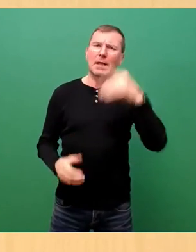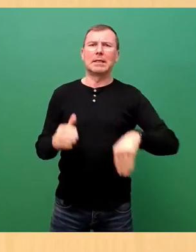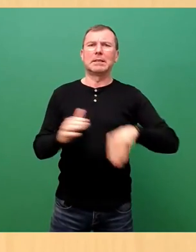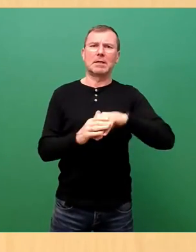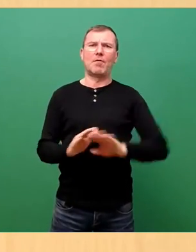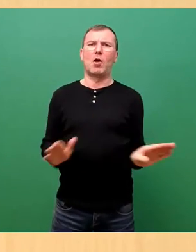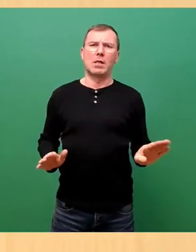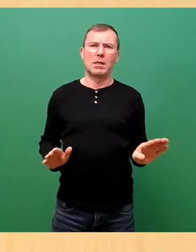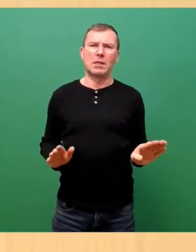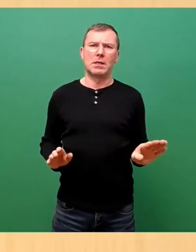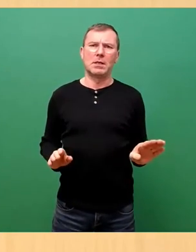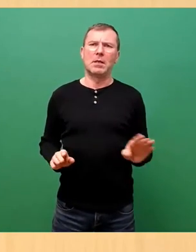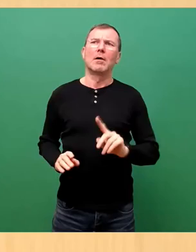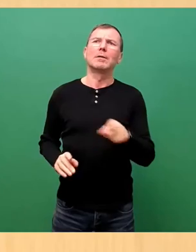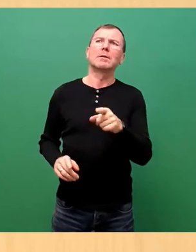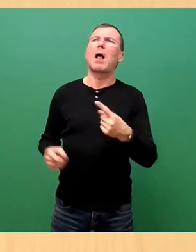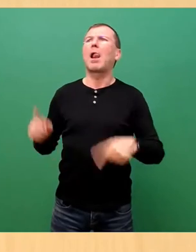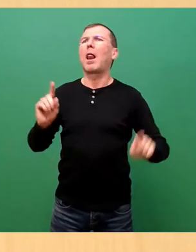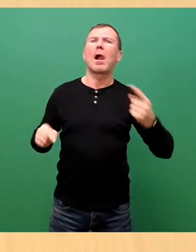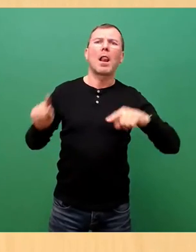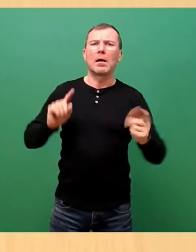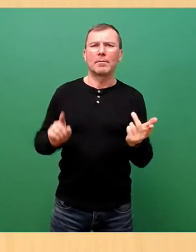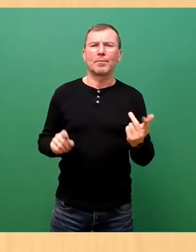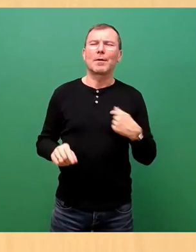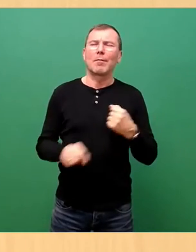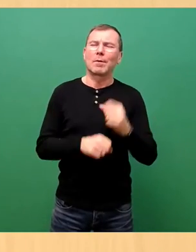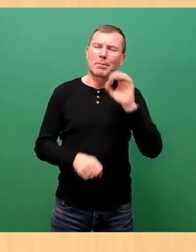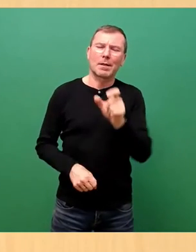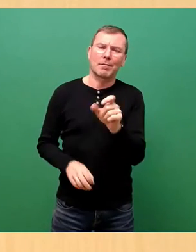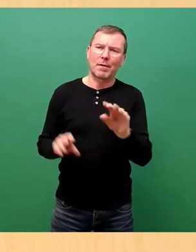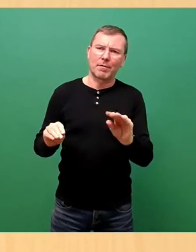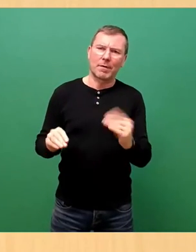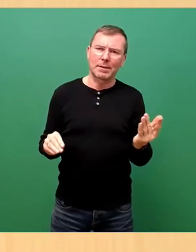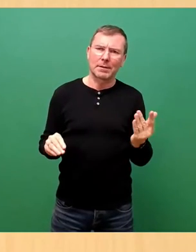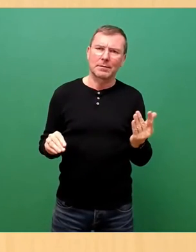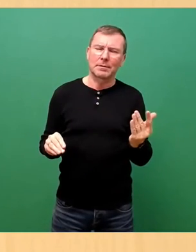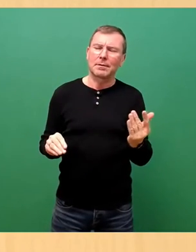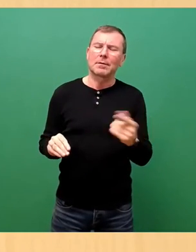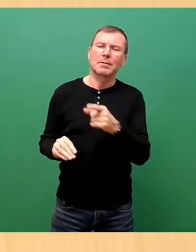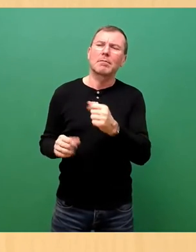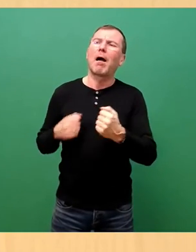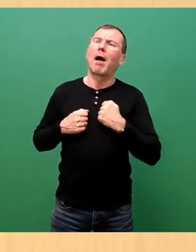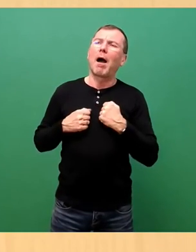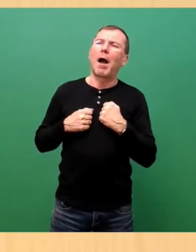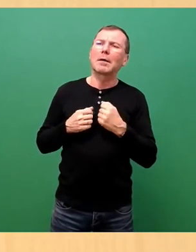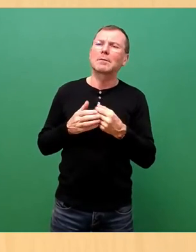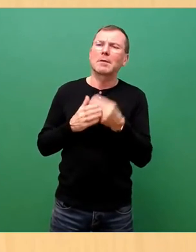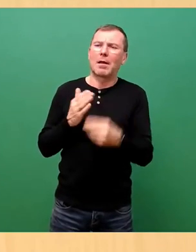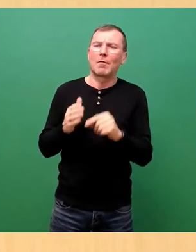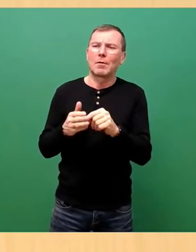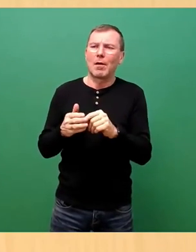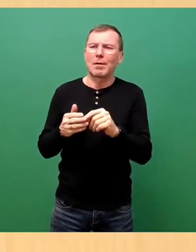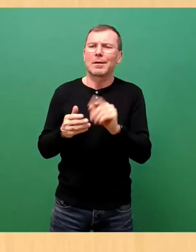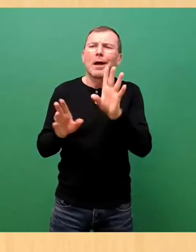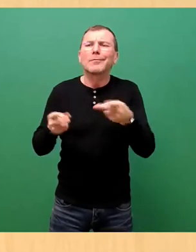etwas, ja, dann doch, ich muss den Begriff nochmal verwenden, Hasenfüßig, jetzt sich auf eine solche Lösung einlässt, die